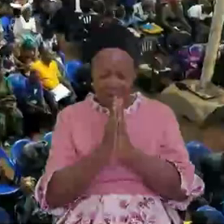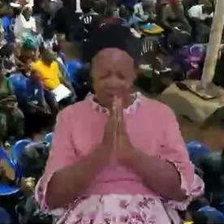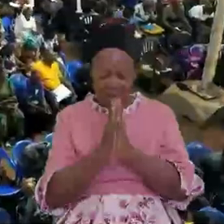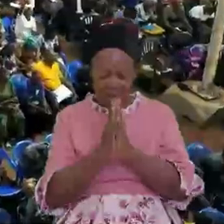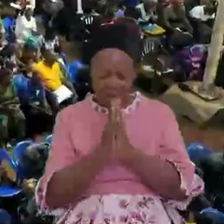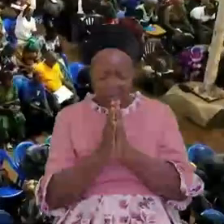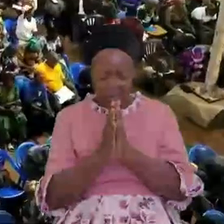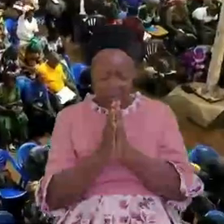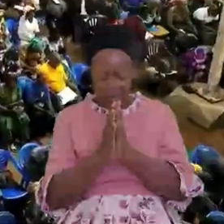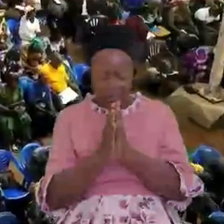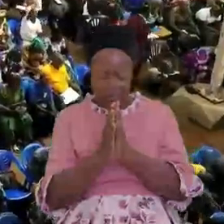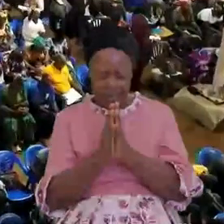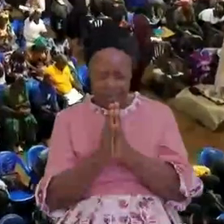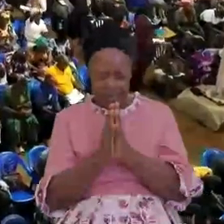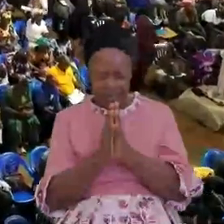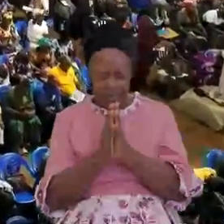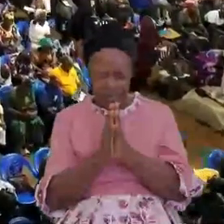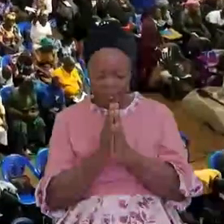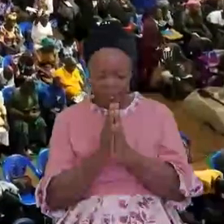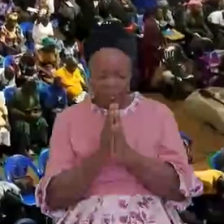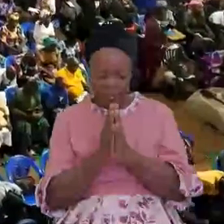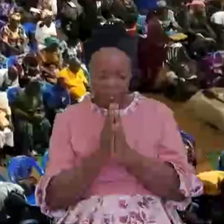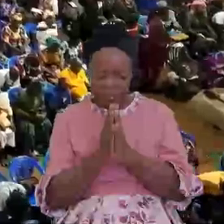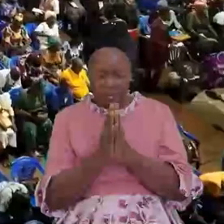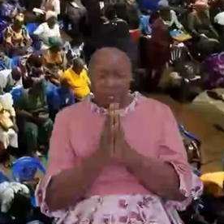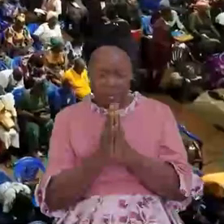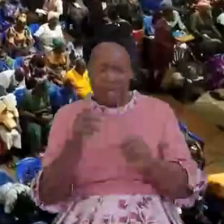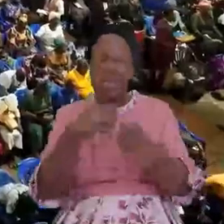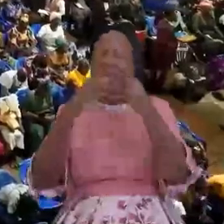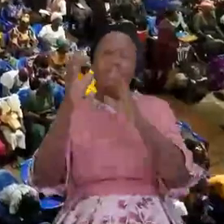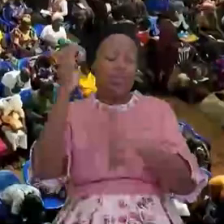Au nom de Jésus, nous prions.